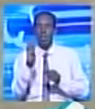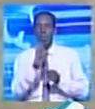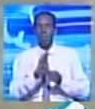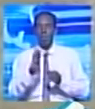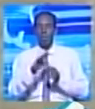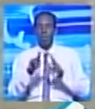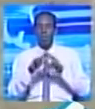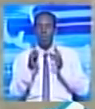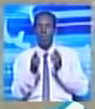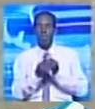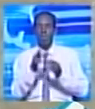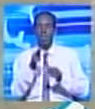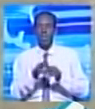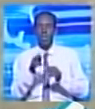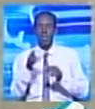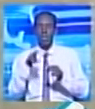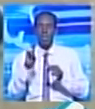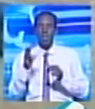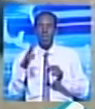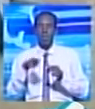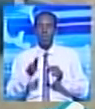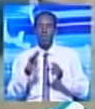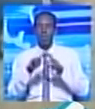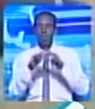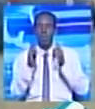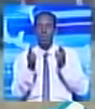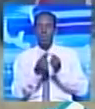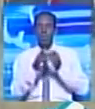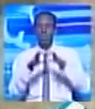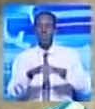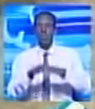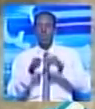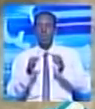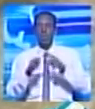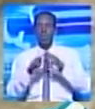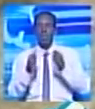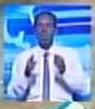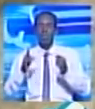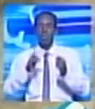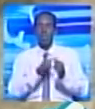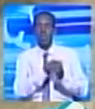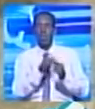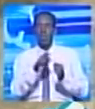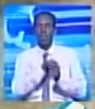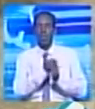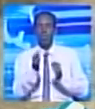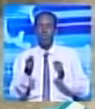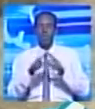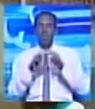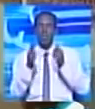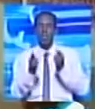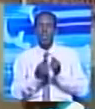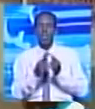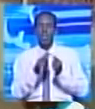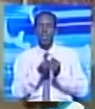Chérif, dit Abu Hamza, est actuellement détenu dans les locaux de la sécurité nationale, en garde à vue, et doit être en vertu de ce mandat